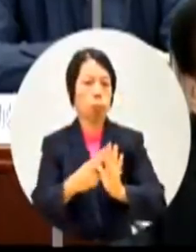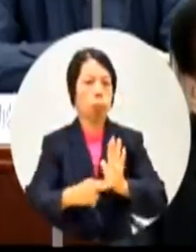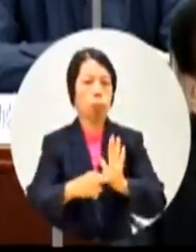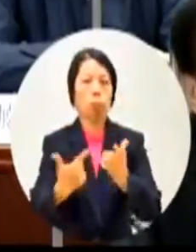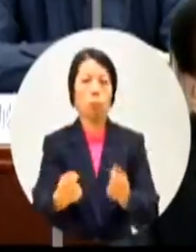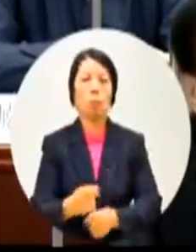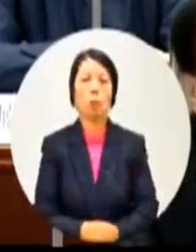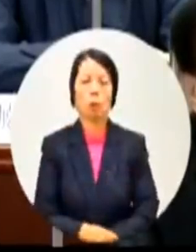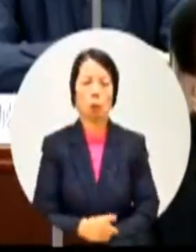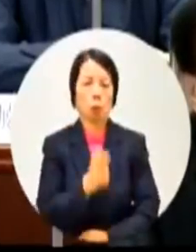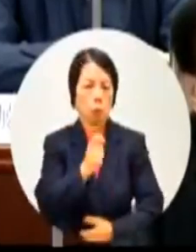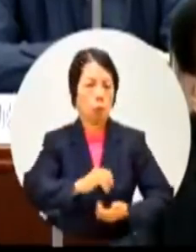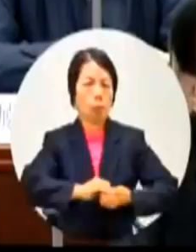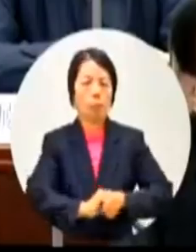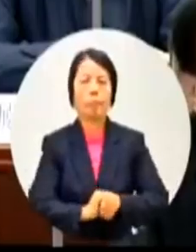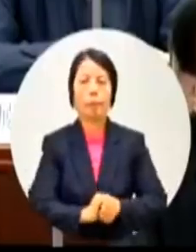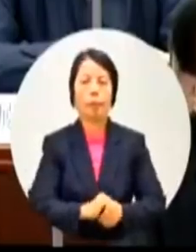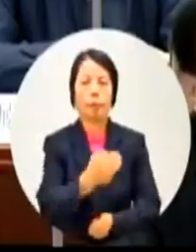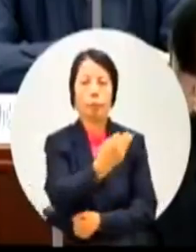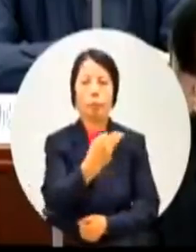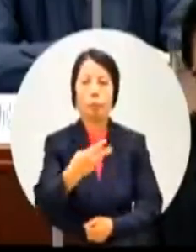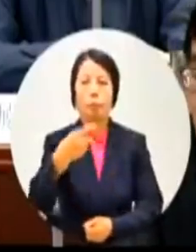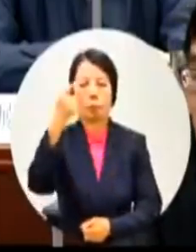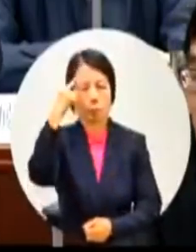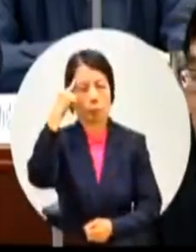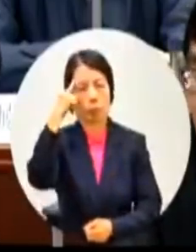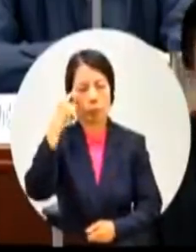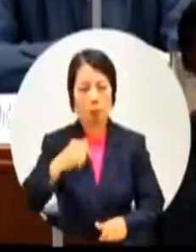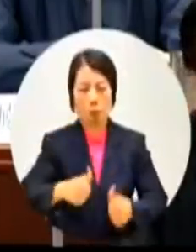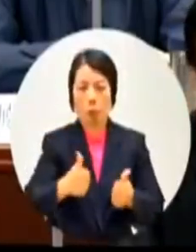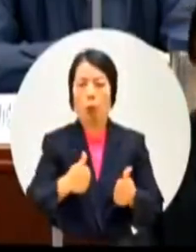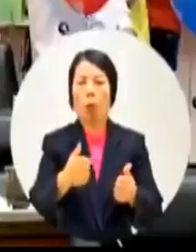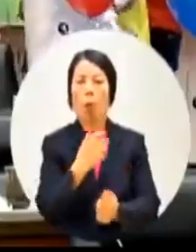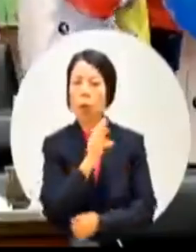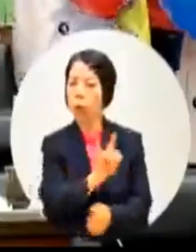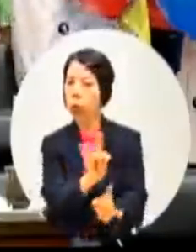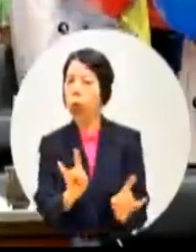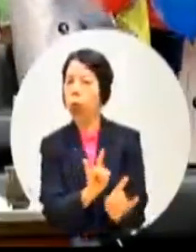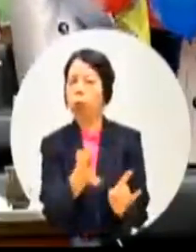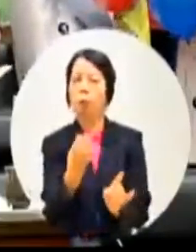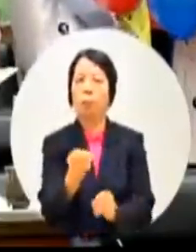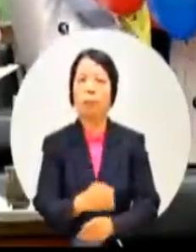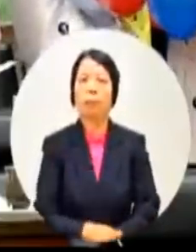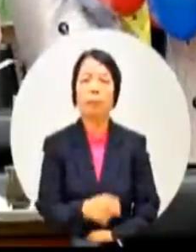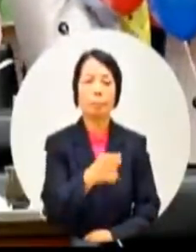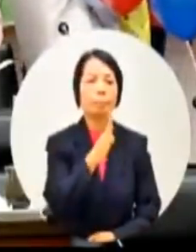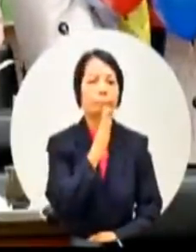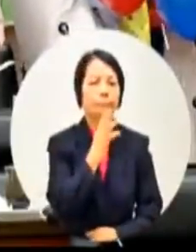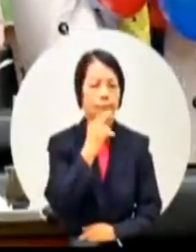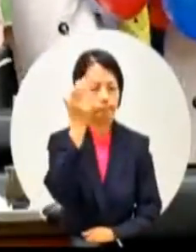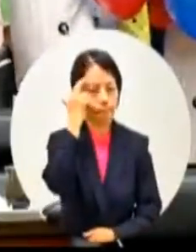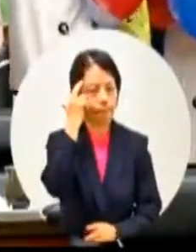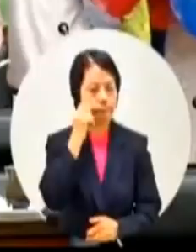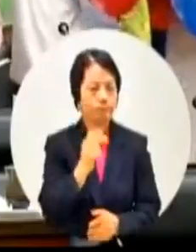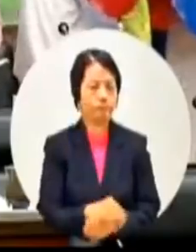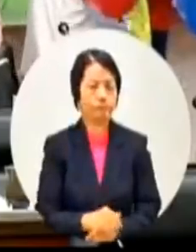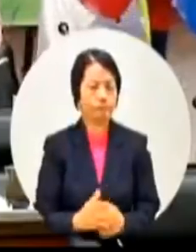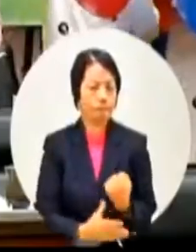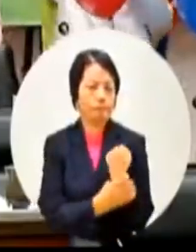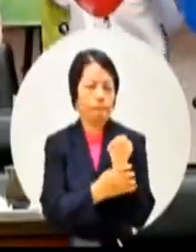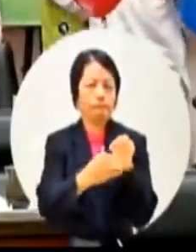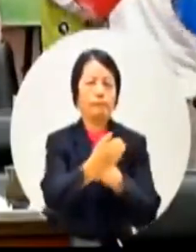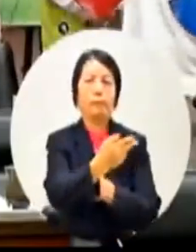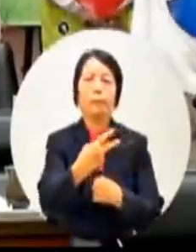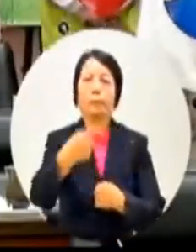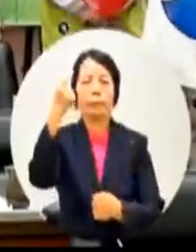之前我就没说白话， 我知道说市长是坚定的九二共识支持者，但是在这个习近平